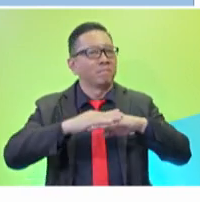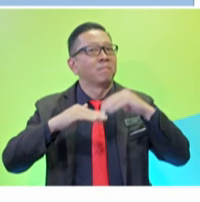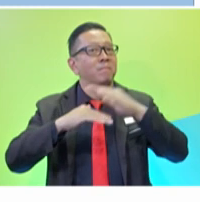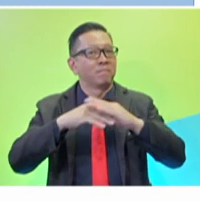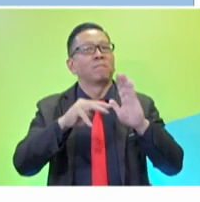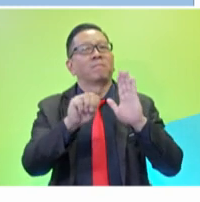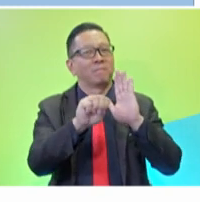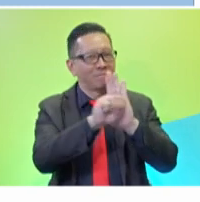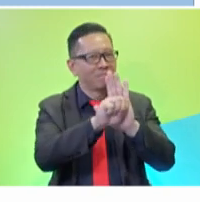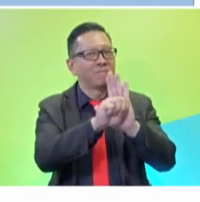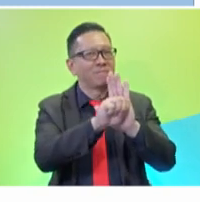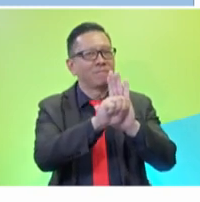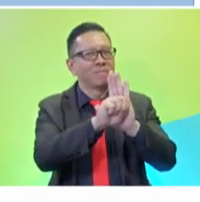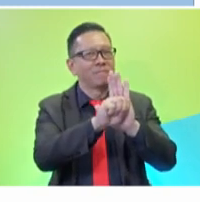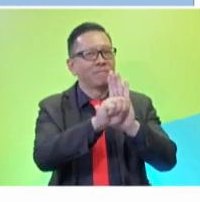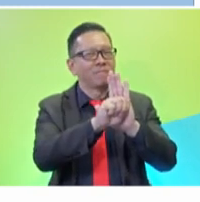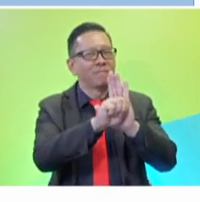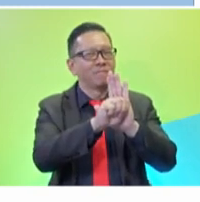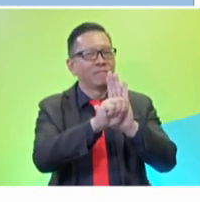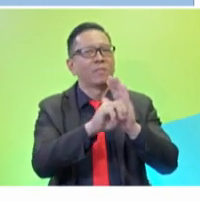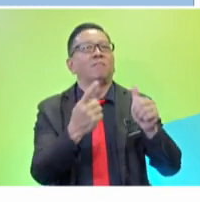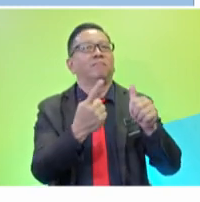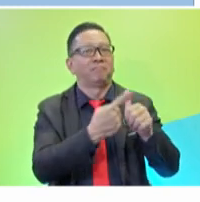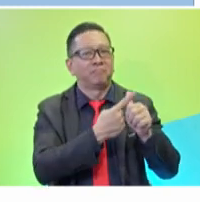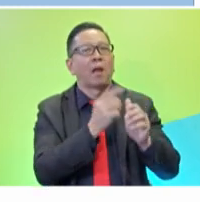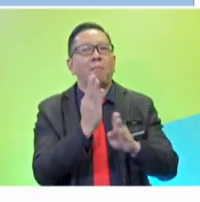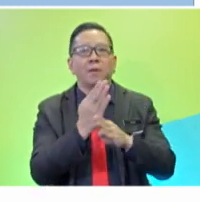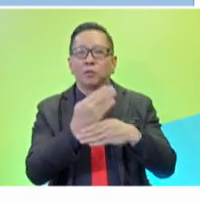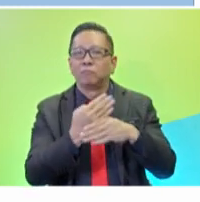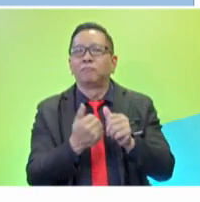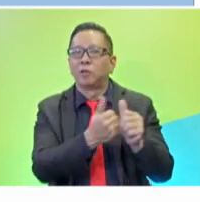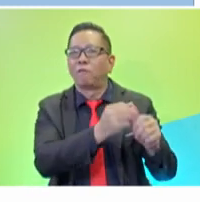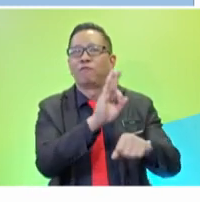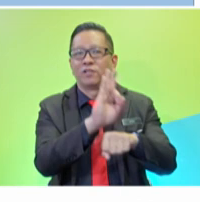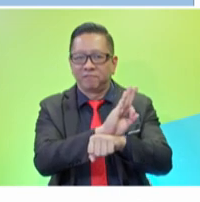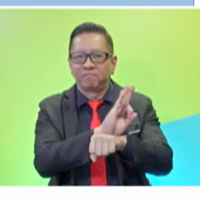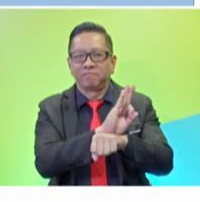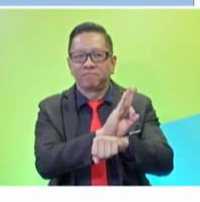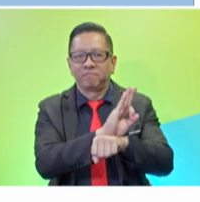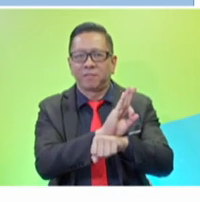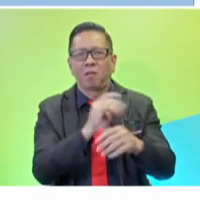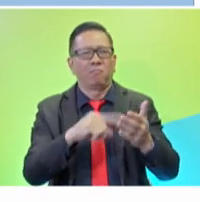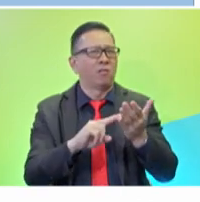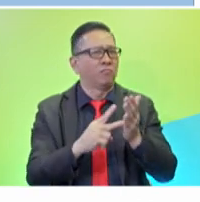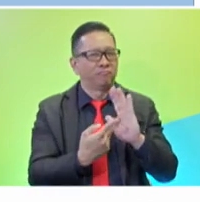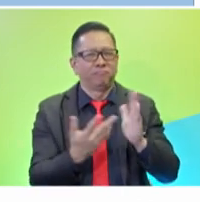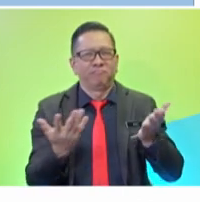ataupun muka ya yaitu bentuk ikut fungsi apa dia bentuk ikut fungsi